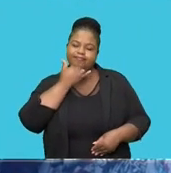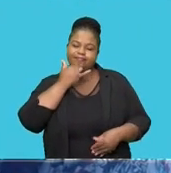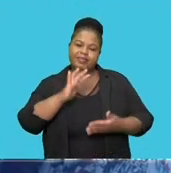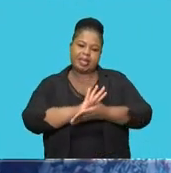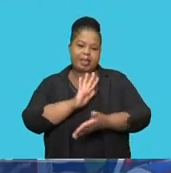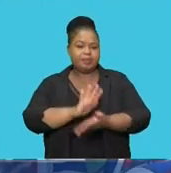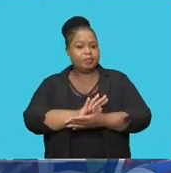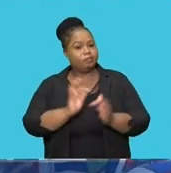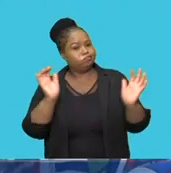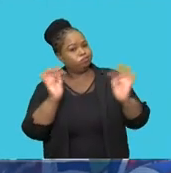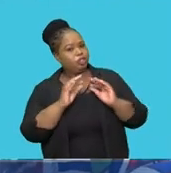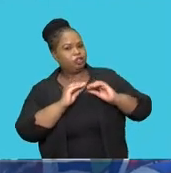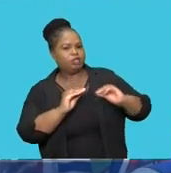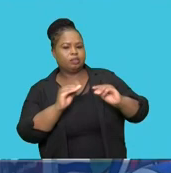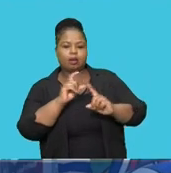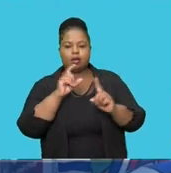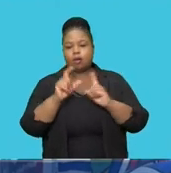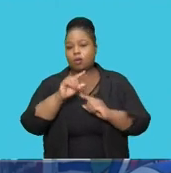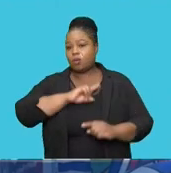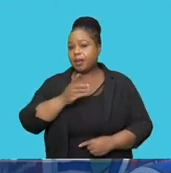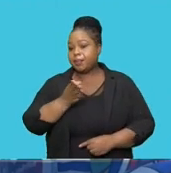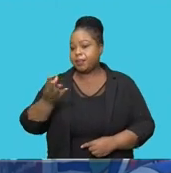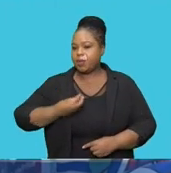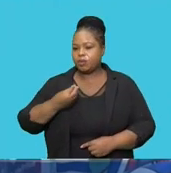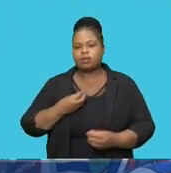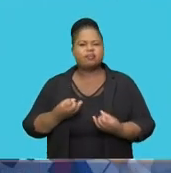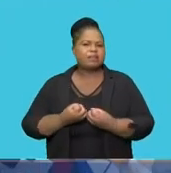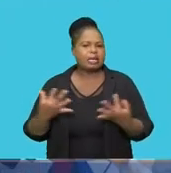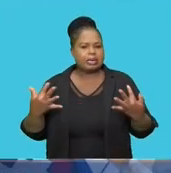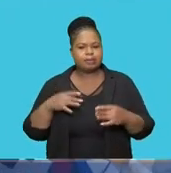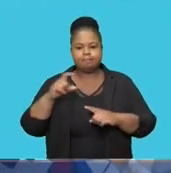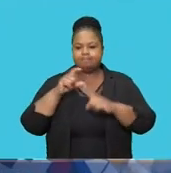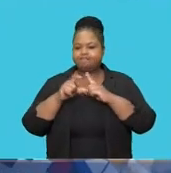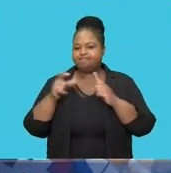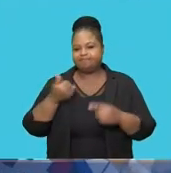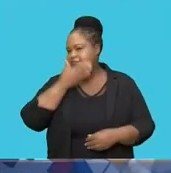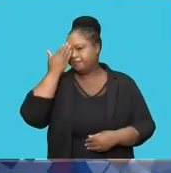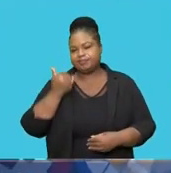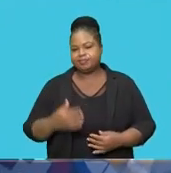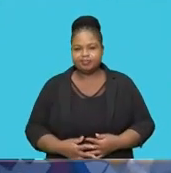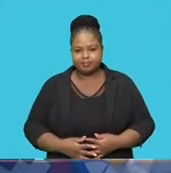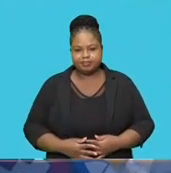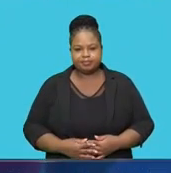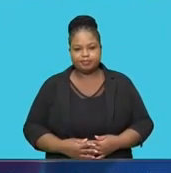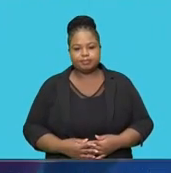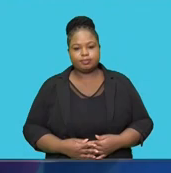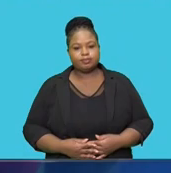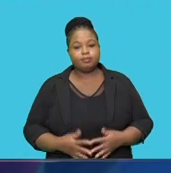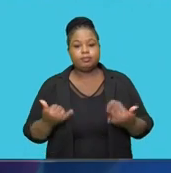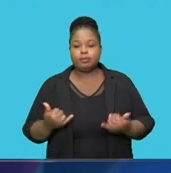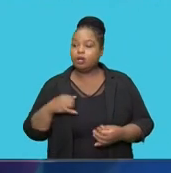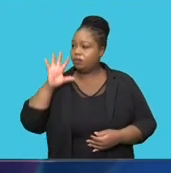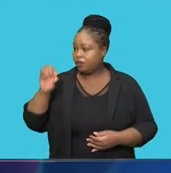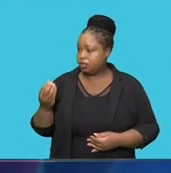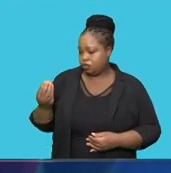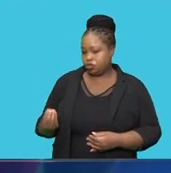imicimbi efundisa ngesintu kwaze siningi lentsha ziningi izinto zesintu elingazazi. Hona tjena o ka botsa ngwana